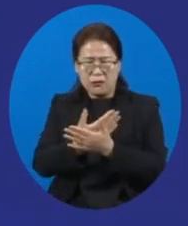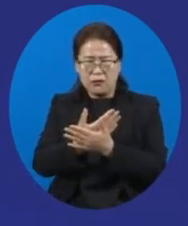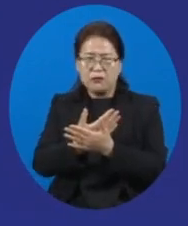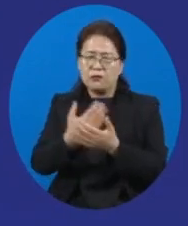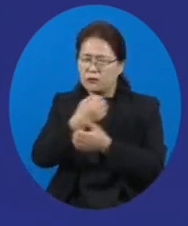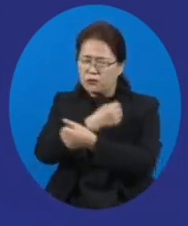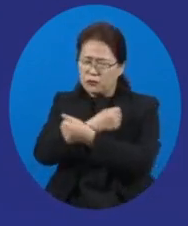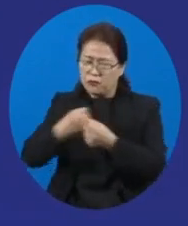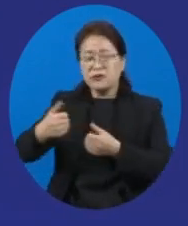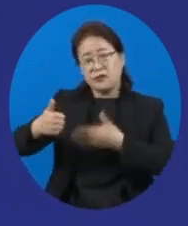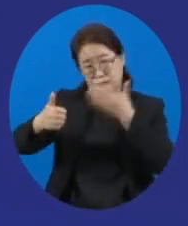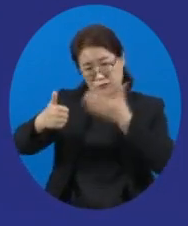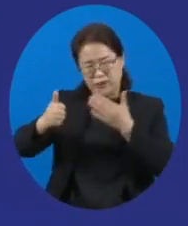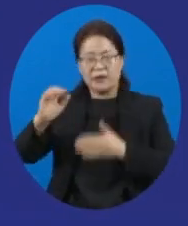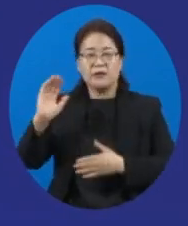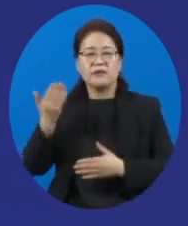것입니다.